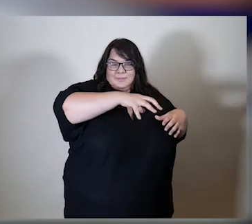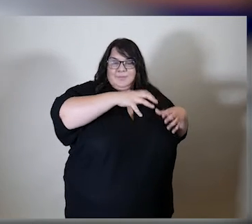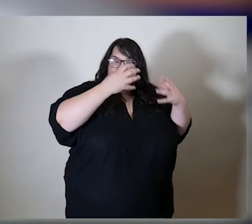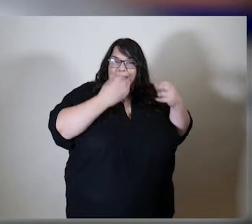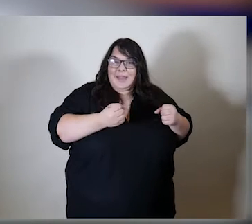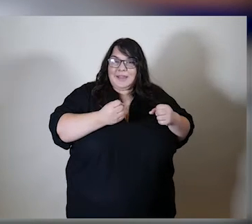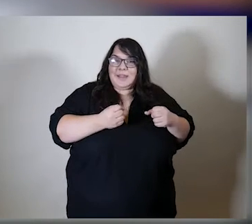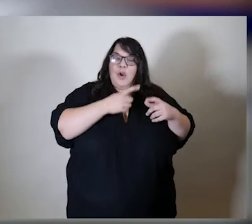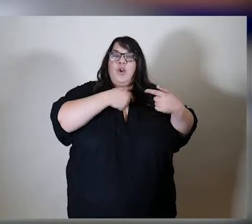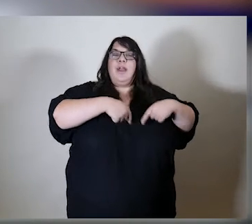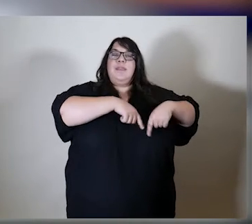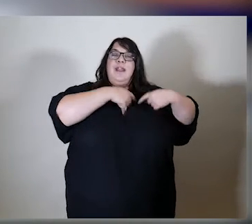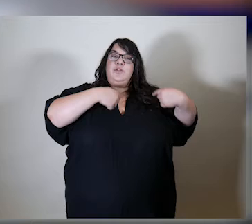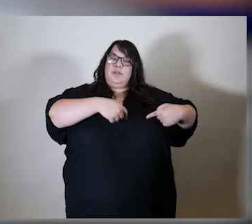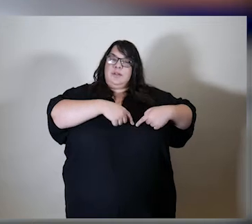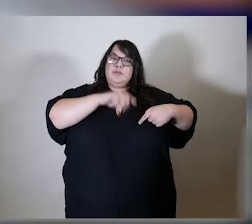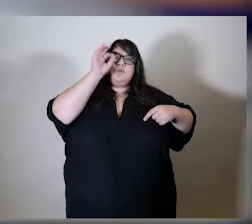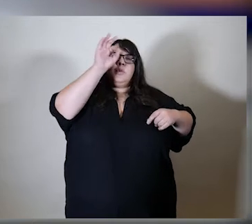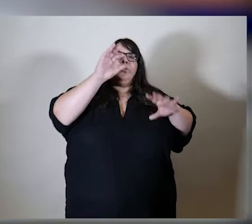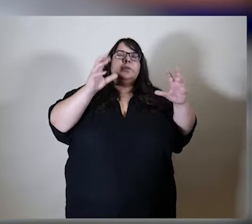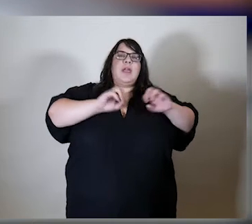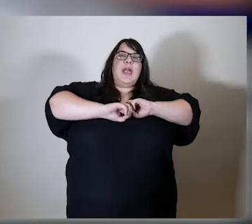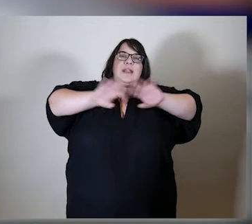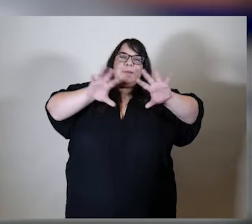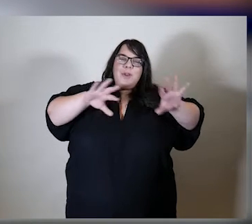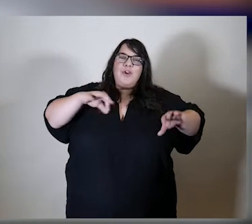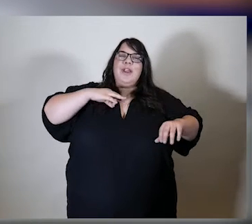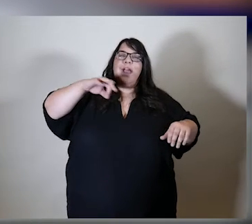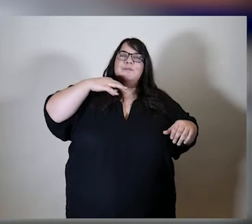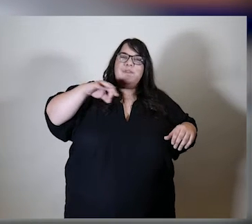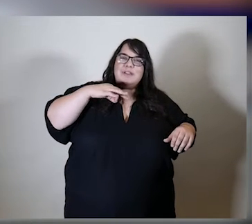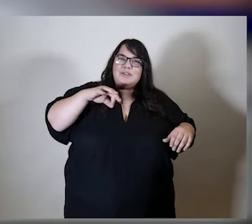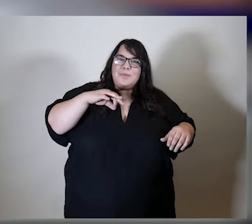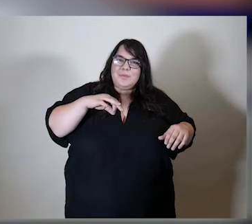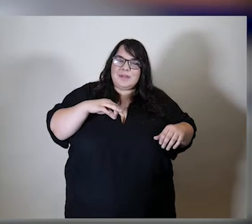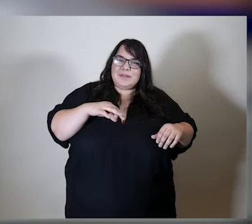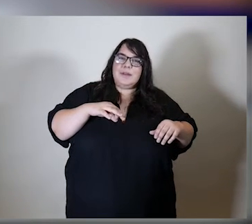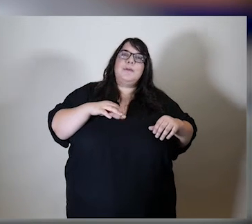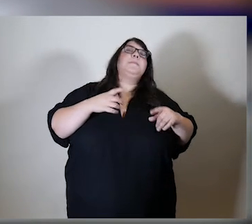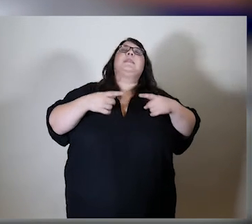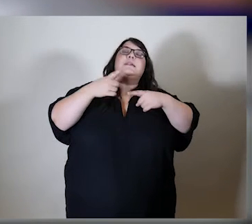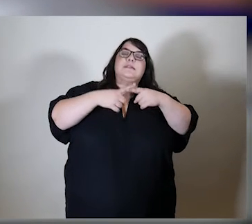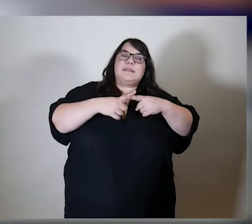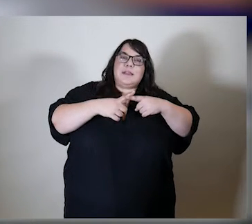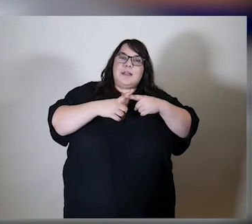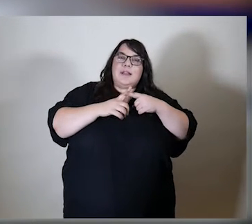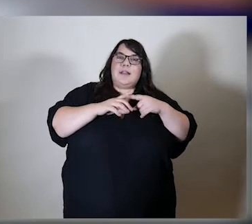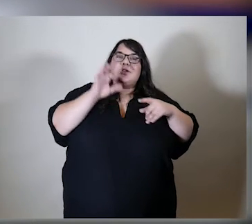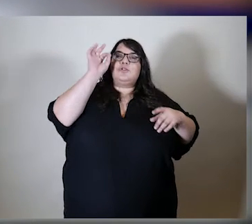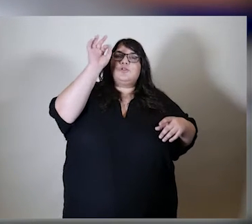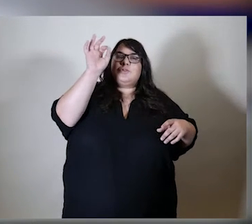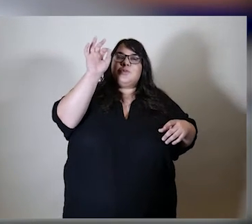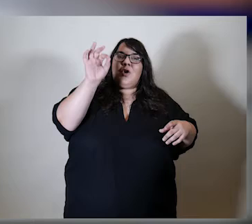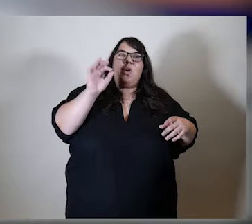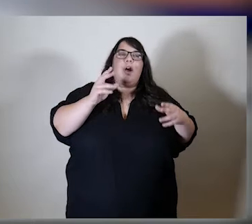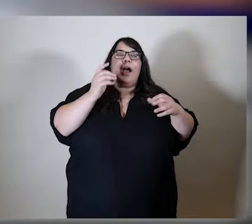επιτροπής, που είναι όλοι εθελοντές, να ενημερώνει, να ευαισθητοποιεί τους πολίτες και να αναδεικνύει το έργο της, όπως με τη συμμετοχή